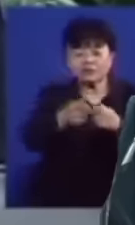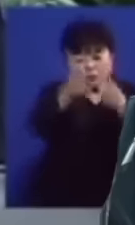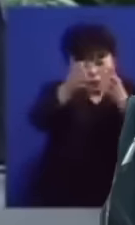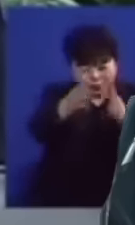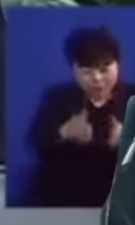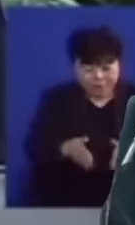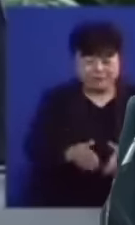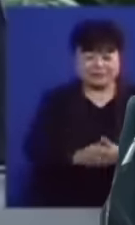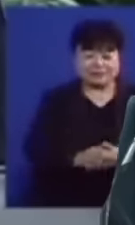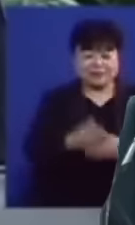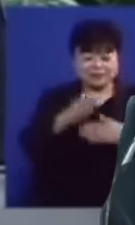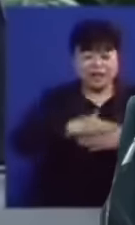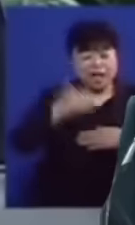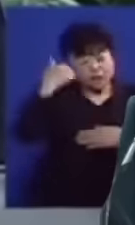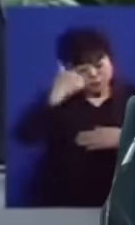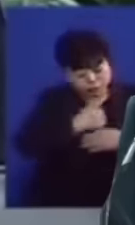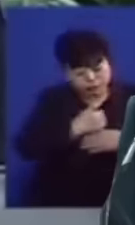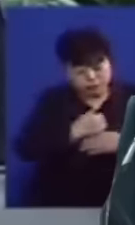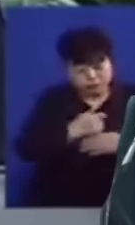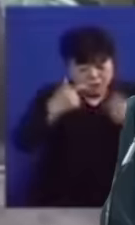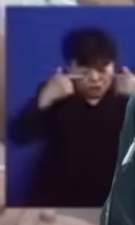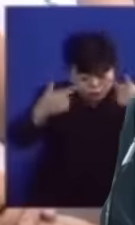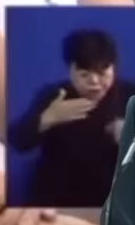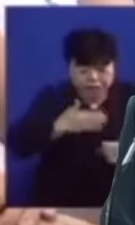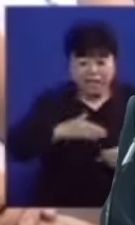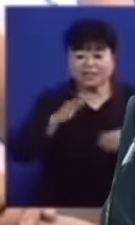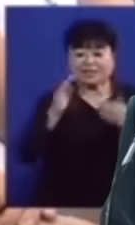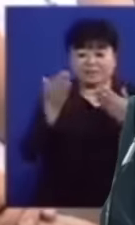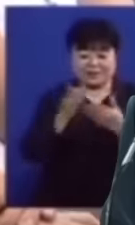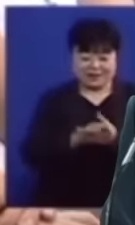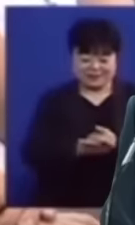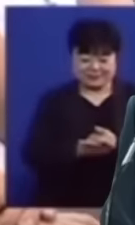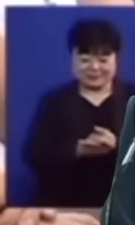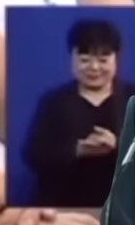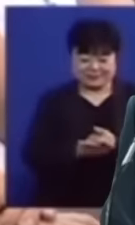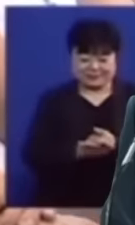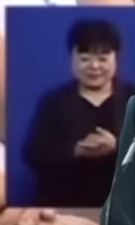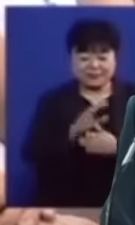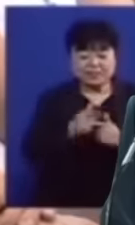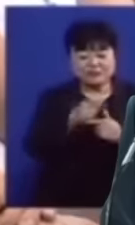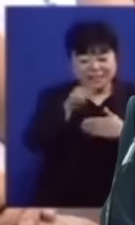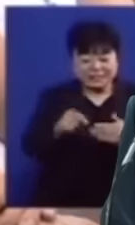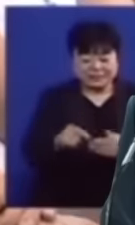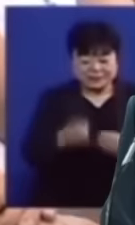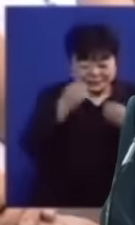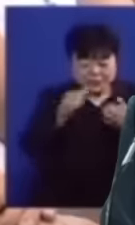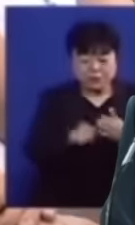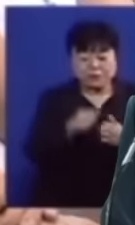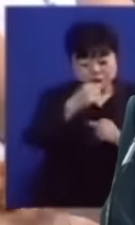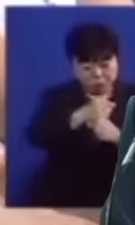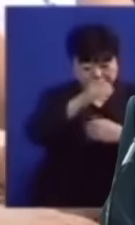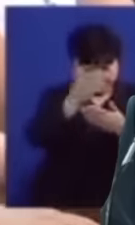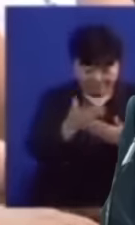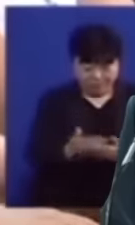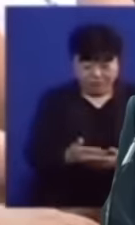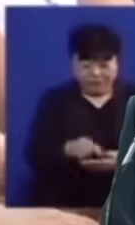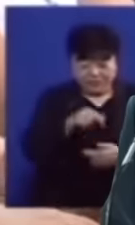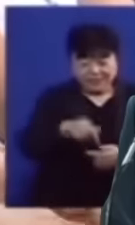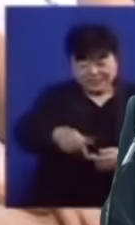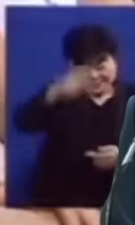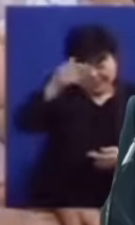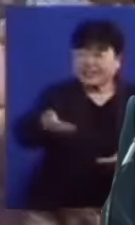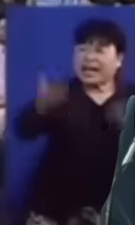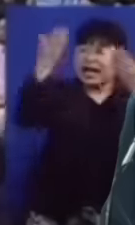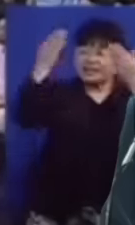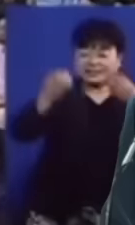통해서 내가 누군지를 분명히 알게 되는 것입니다. 누구든지 그리스도 안에 있으면 새로운 피조물이라. 이전 것은